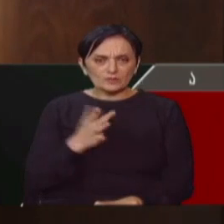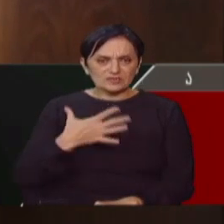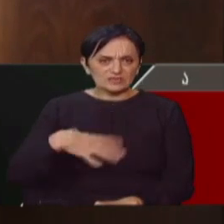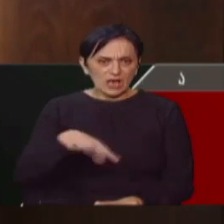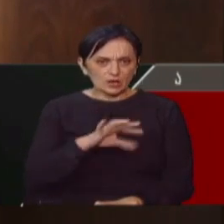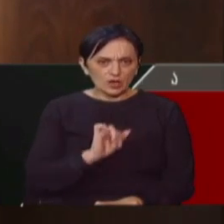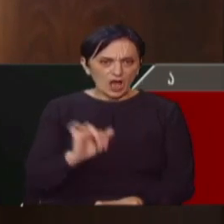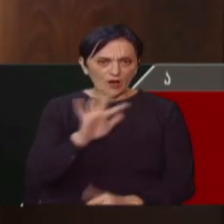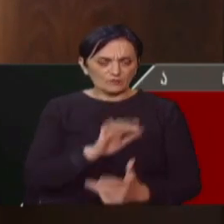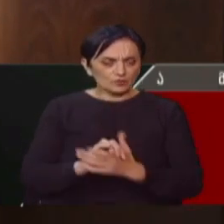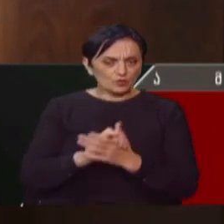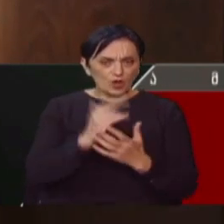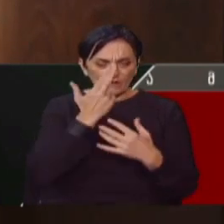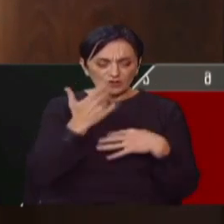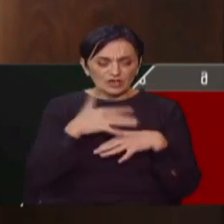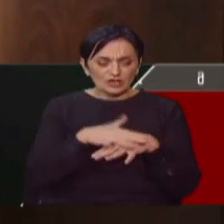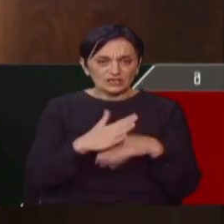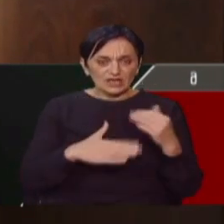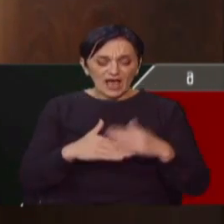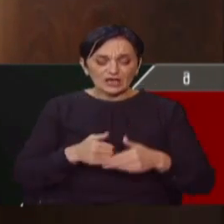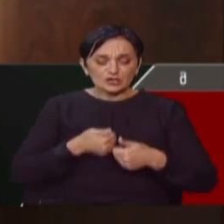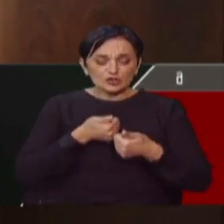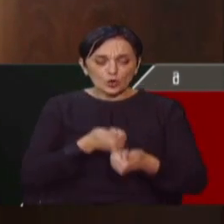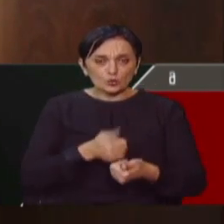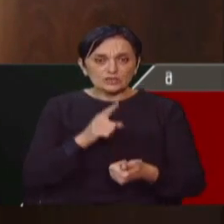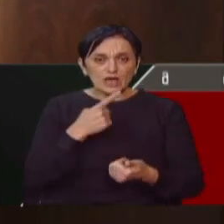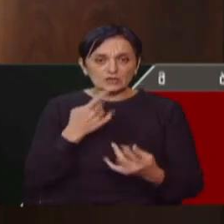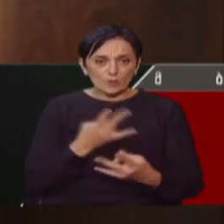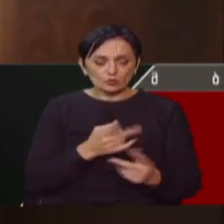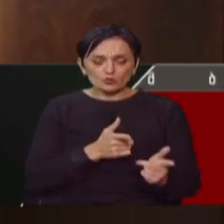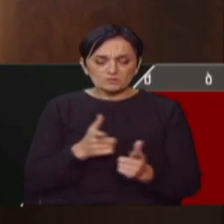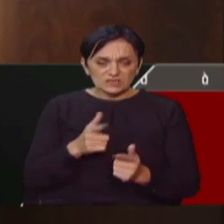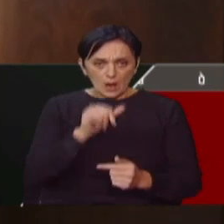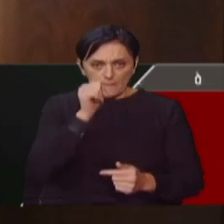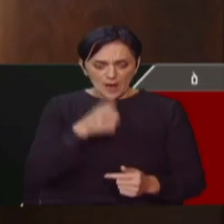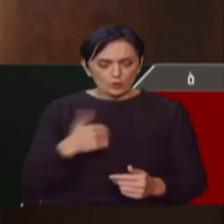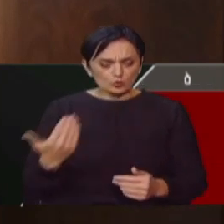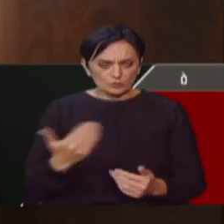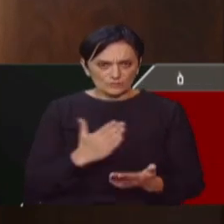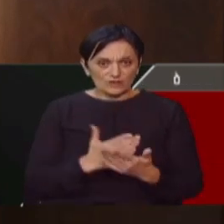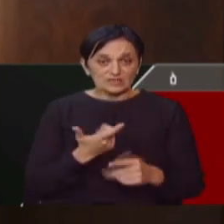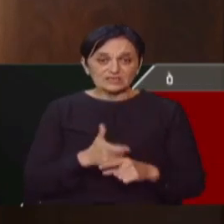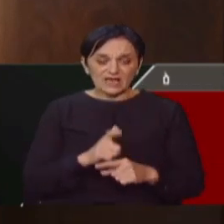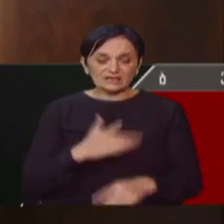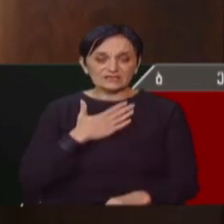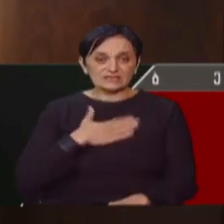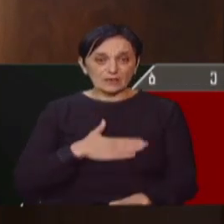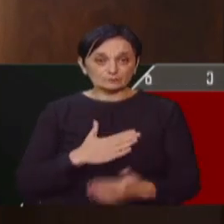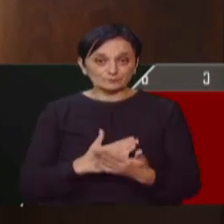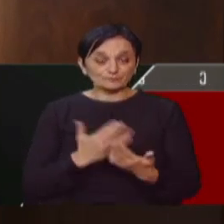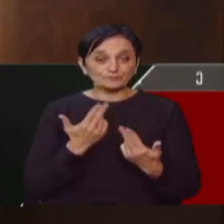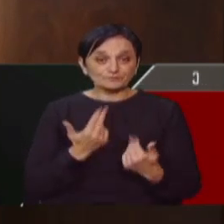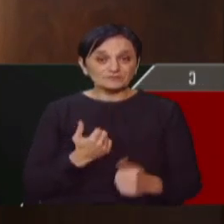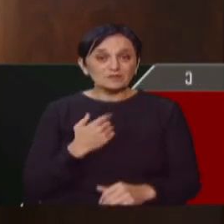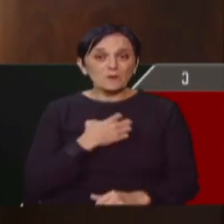საქართველოს და ევროკავშირში ინტეგრაციას შევუწყოთ ხელი. რა თქმა უნდა, ამის მზაობა არის ბერძნული მხრიდან და ეს არის ძალიან სასიამოვნო და